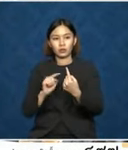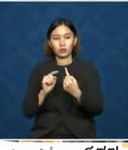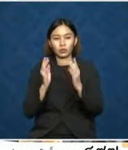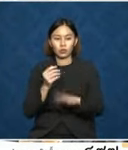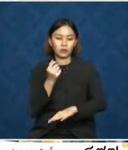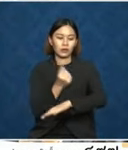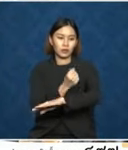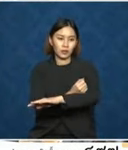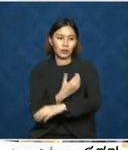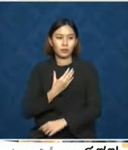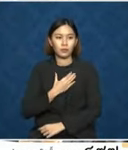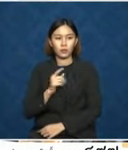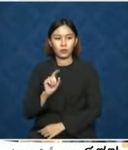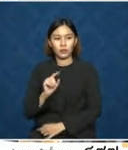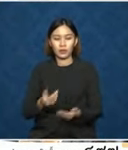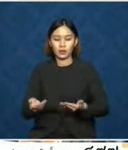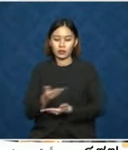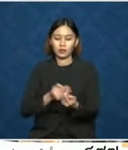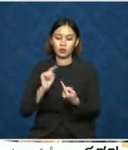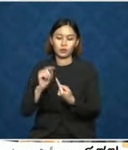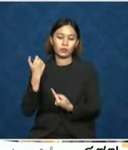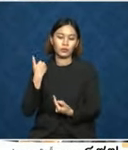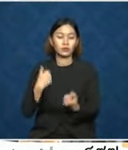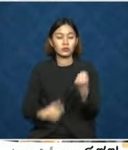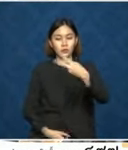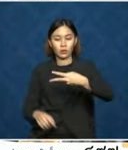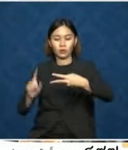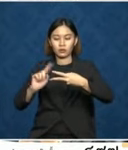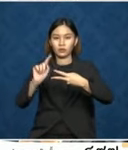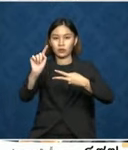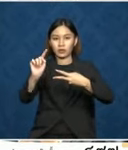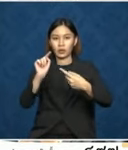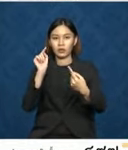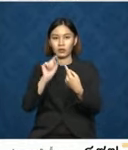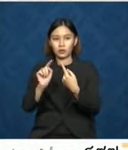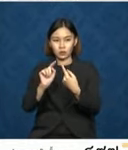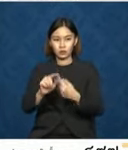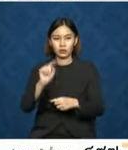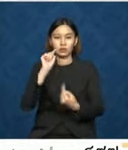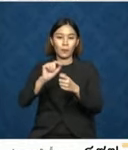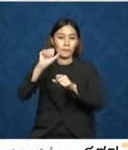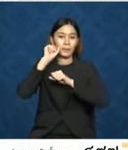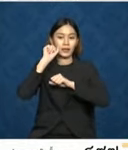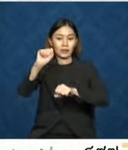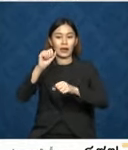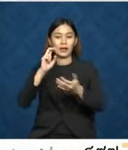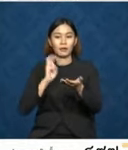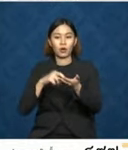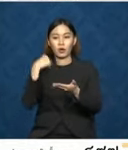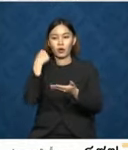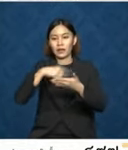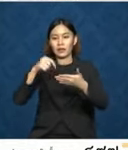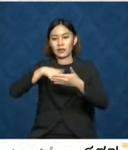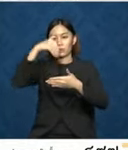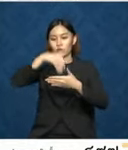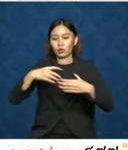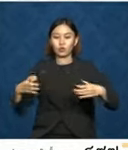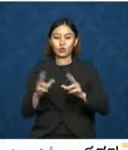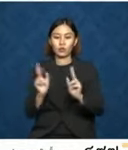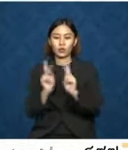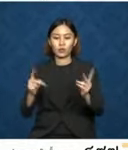แรงงานกระผมมีเรื่องหารือท่านประธานอยู่ 2เรื่องครับเรื่องที่ 1เรื่องการประกาศรับรองผู้ที่ได้รับการเลือกตั้งเป็นคณะ